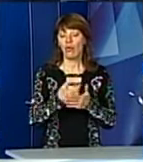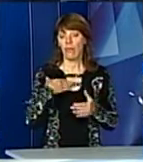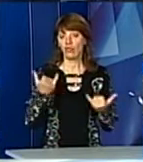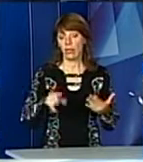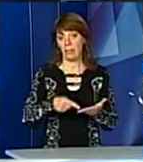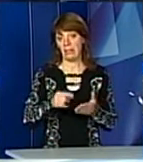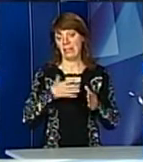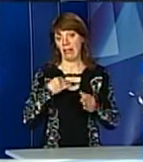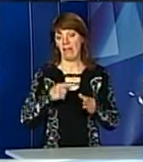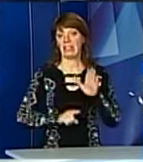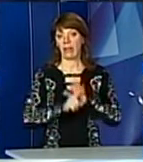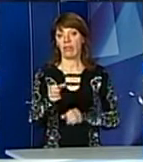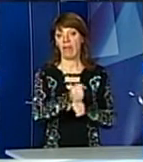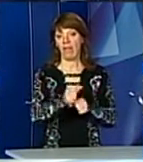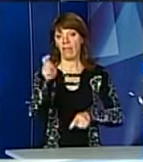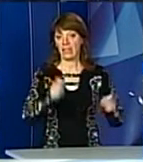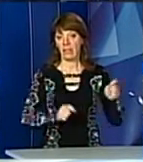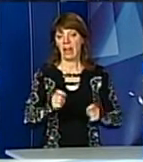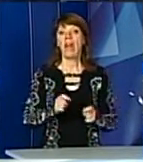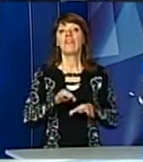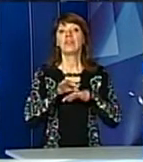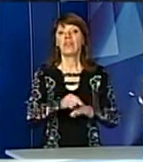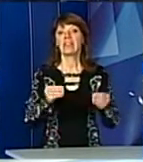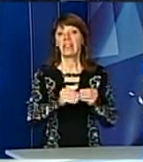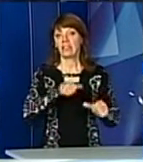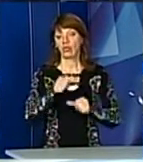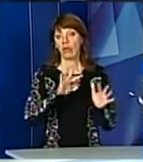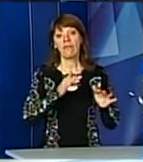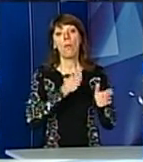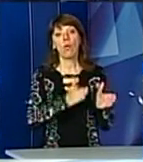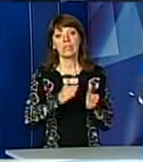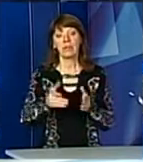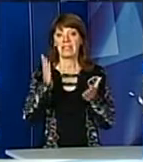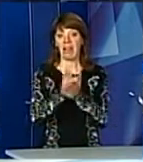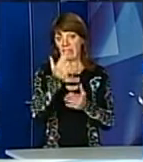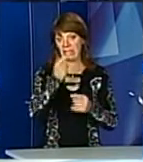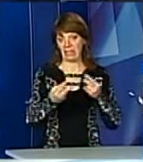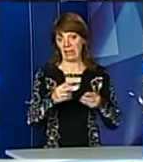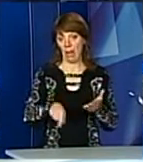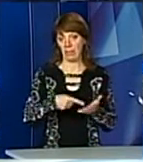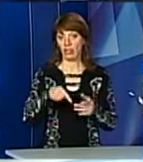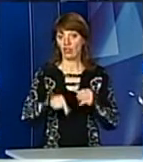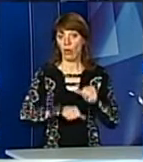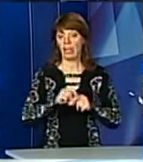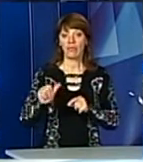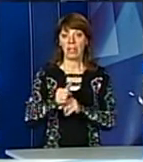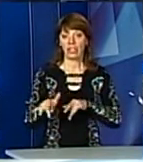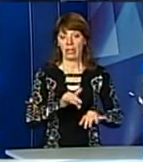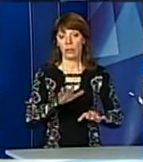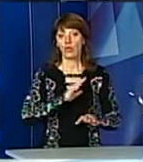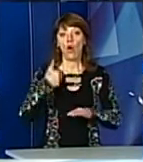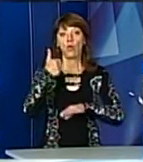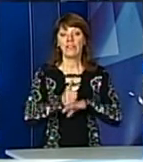фестиваль. Він відбувається вже 10 років поспіль, тому став традиційним для міста. Цьогоріч вперше заходи відбудуться на